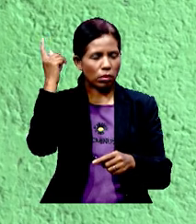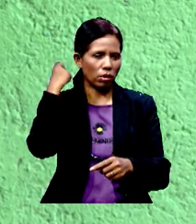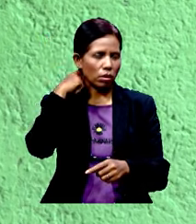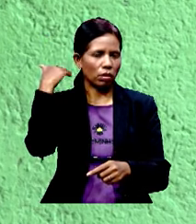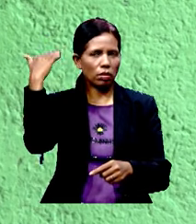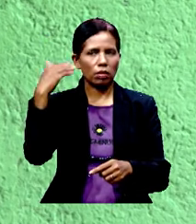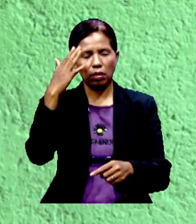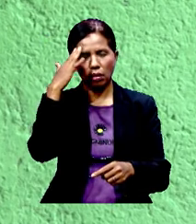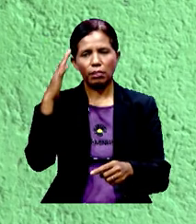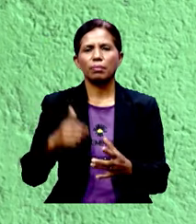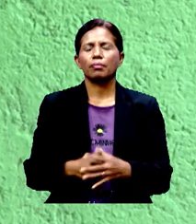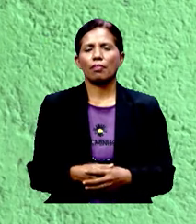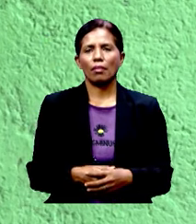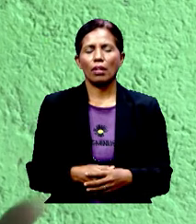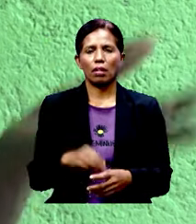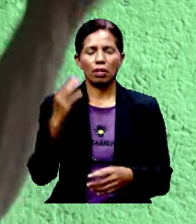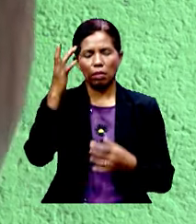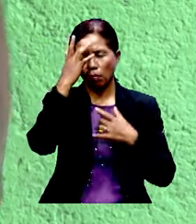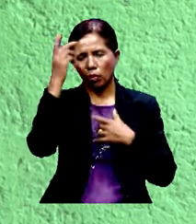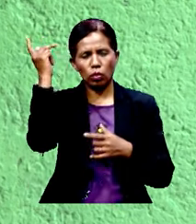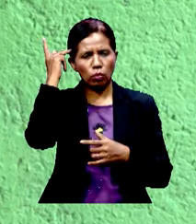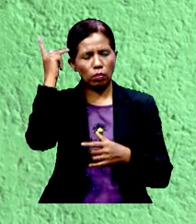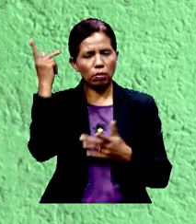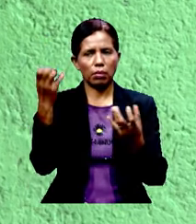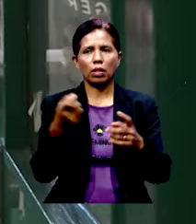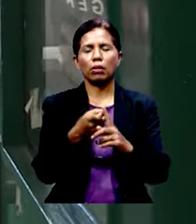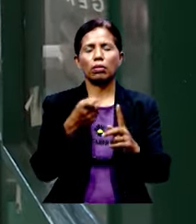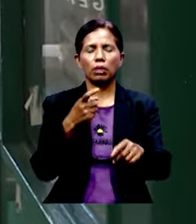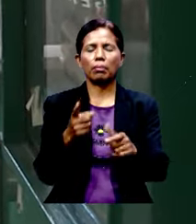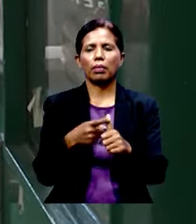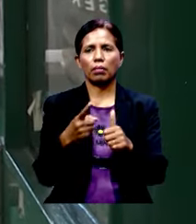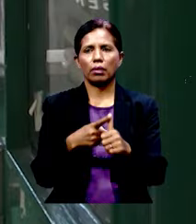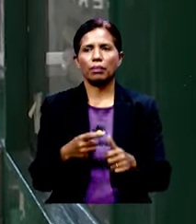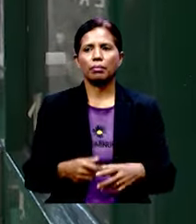kalam baten sang. Ini husi ini sumai husi ne bakana.